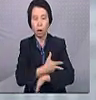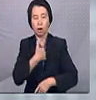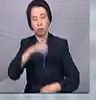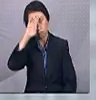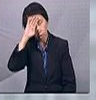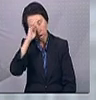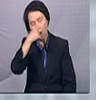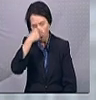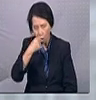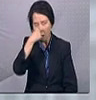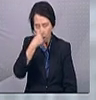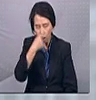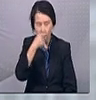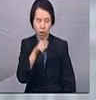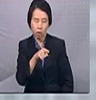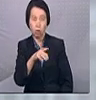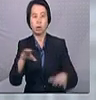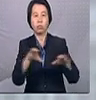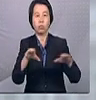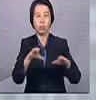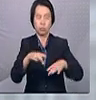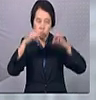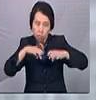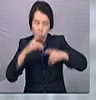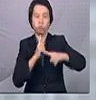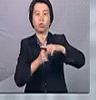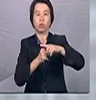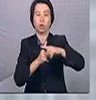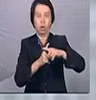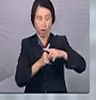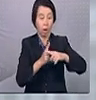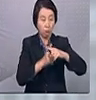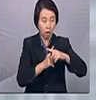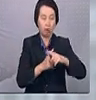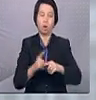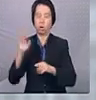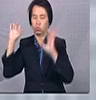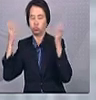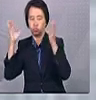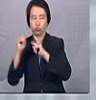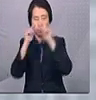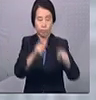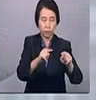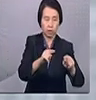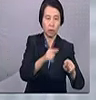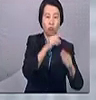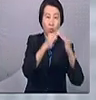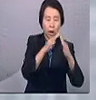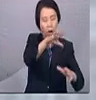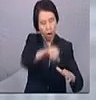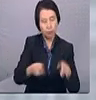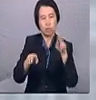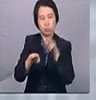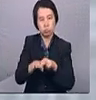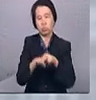demam, sesema, dan mereka melaksanakan test dan positif dan kita ambil daripada rumah masuk ke hospital kita untuk pemantauan dan